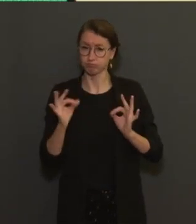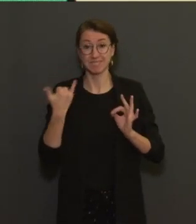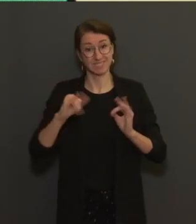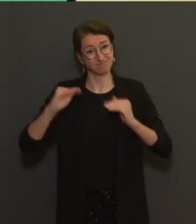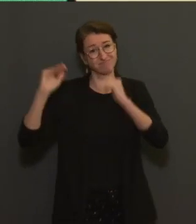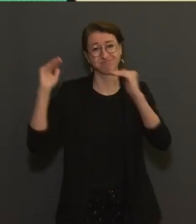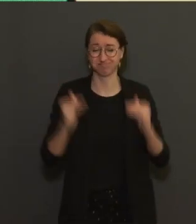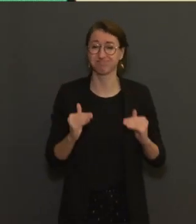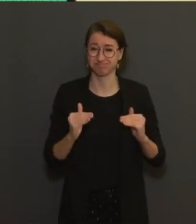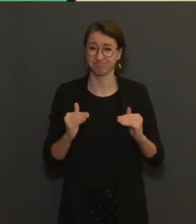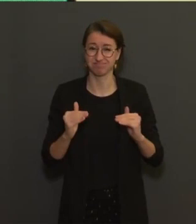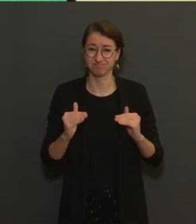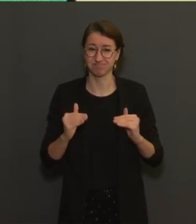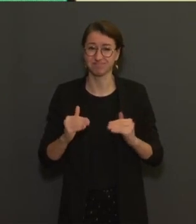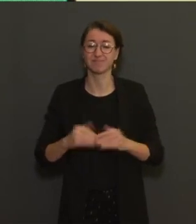son intensité.